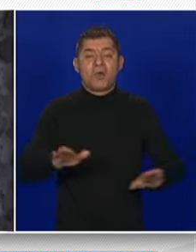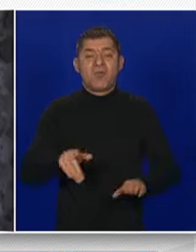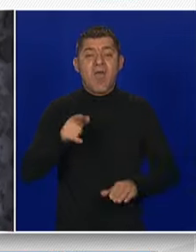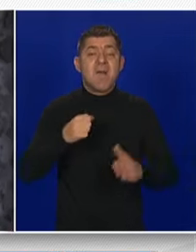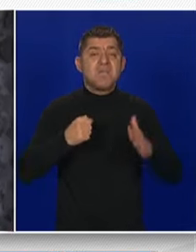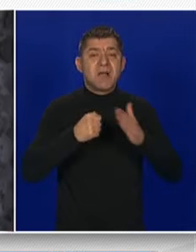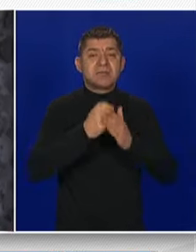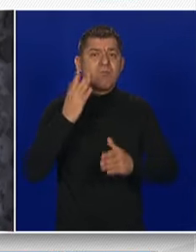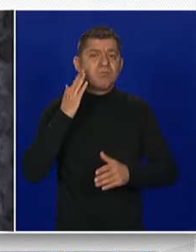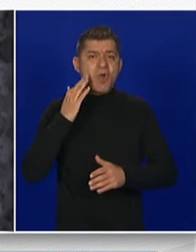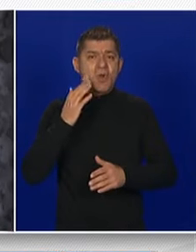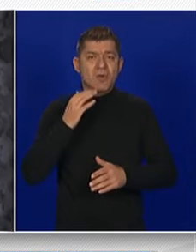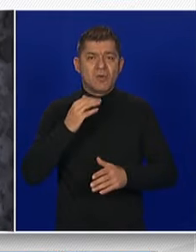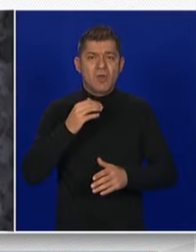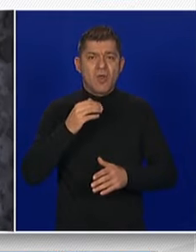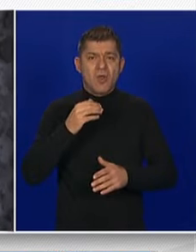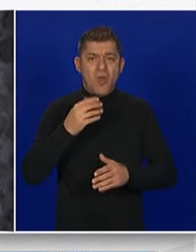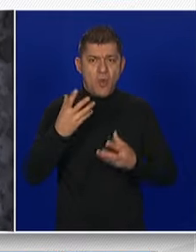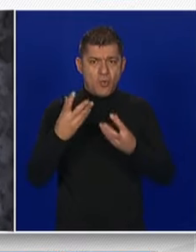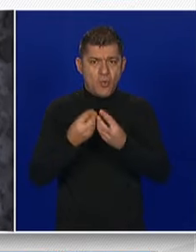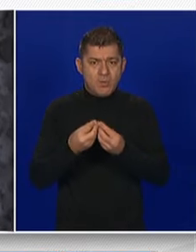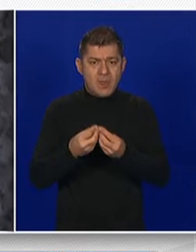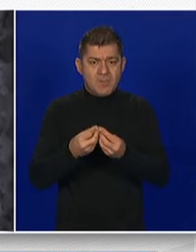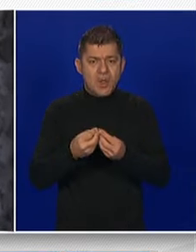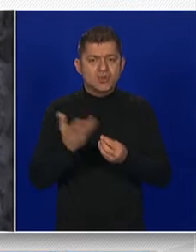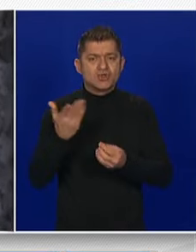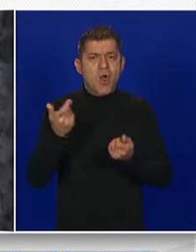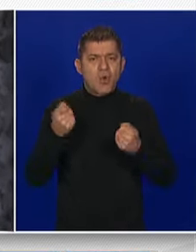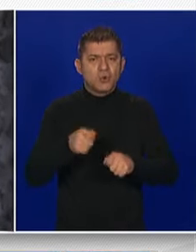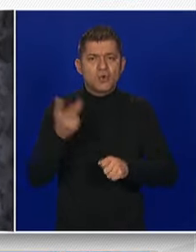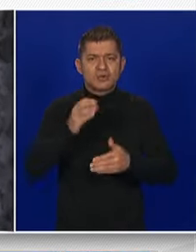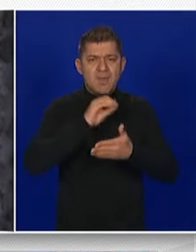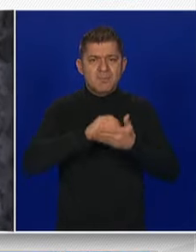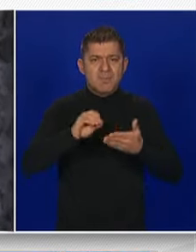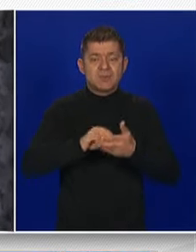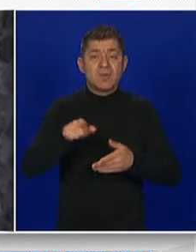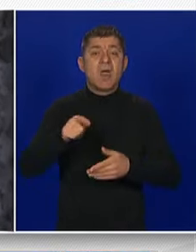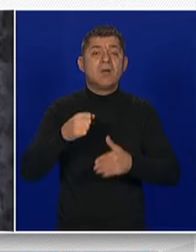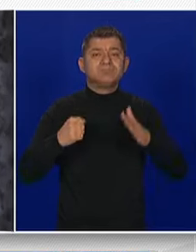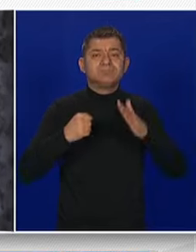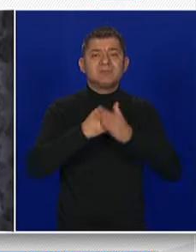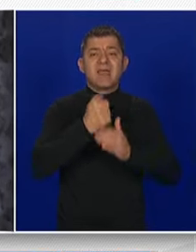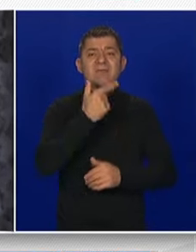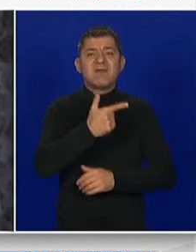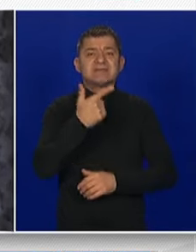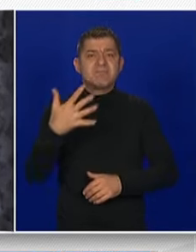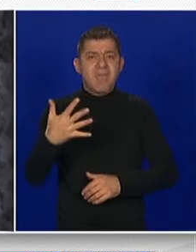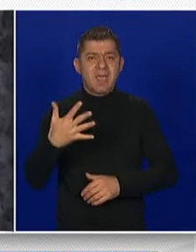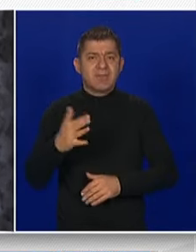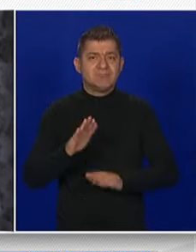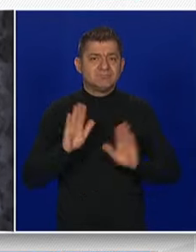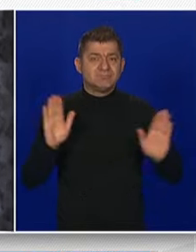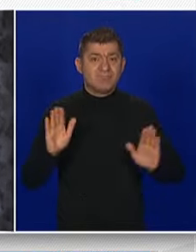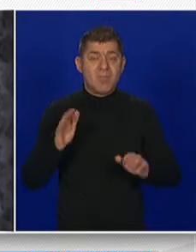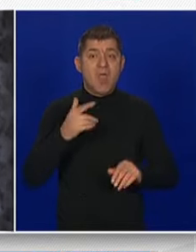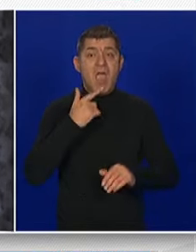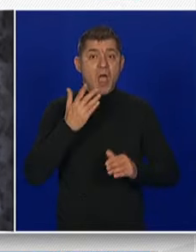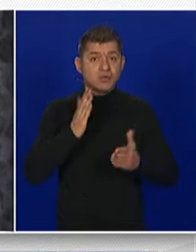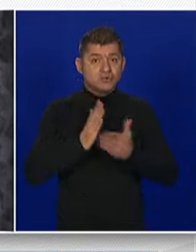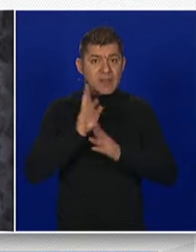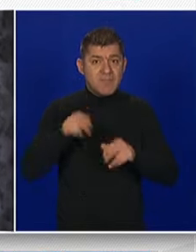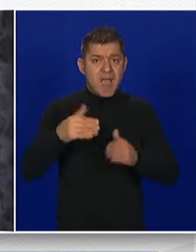okupljanja mimo onoga što u odluci posebno piše je 25 u ovome trenutku. Ukoliko se pokaže potreba da